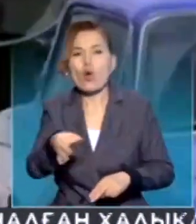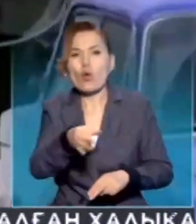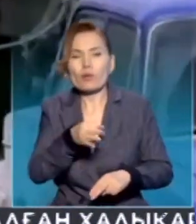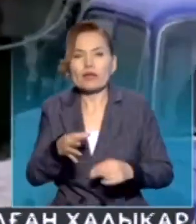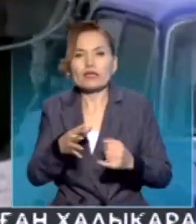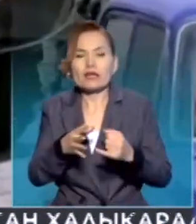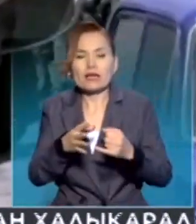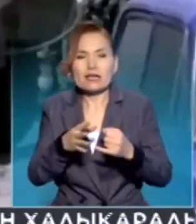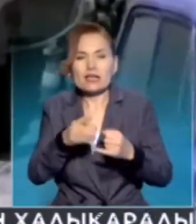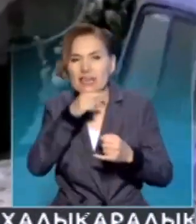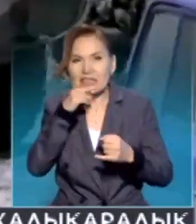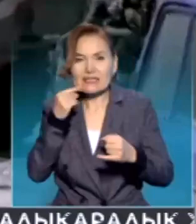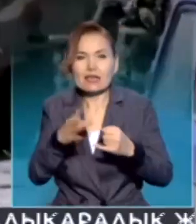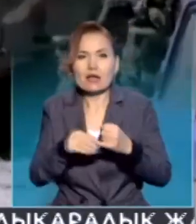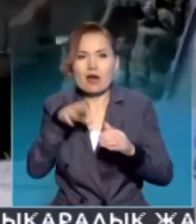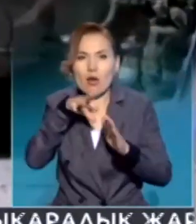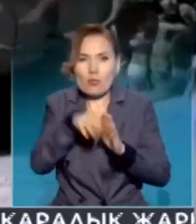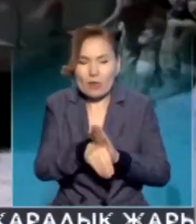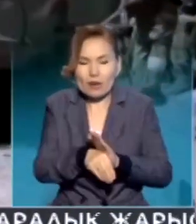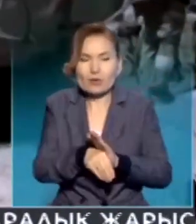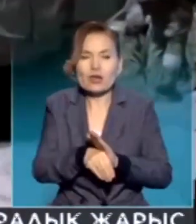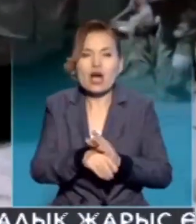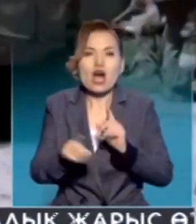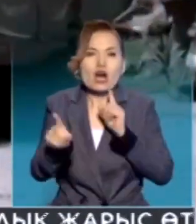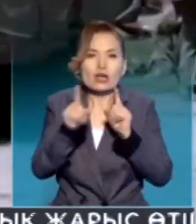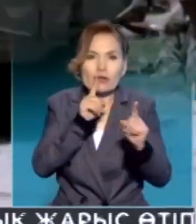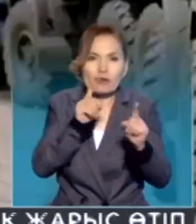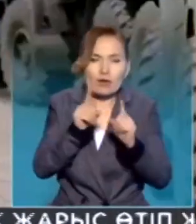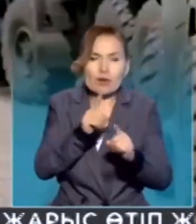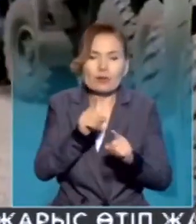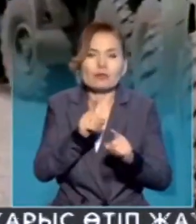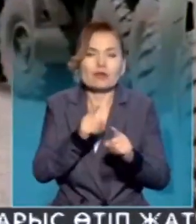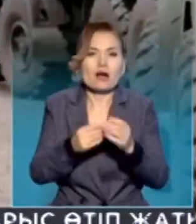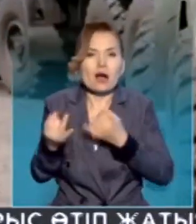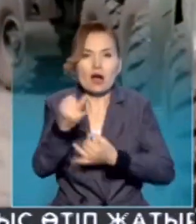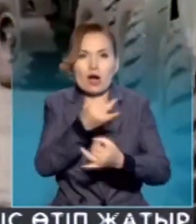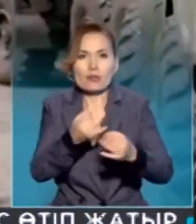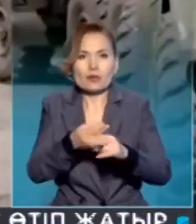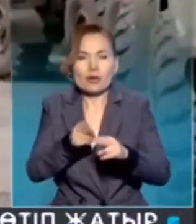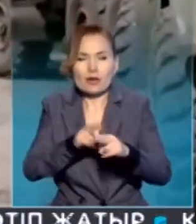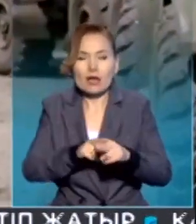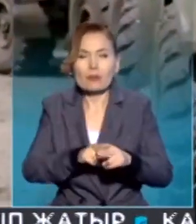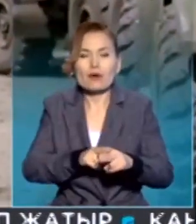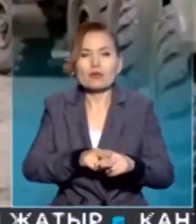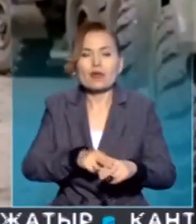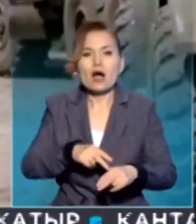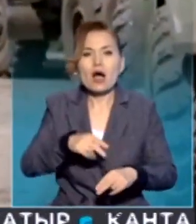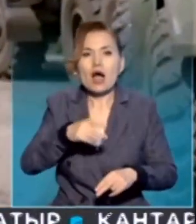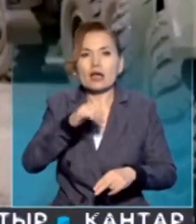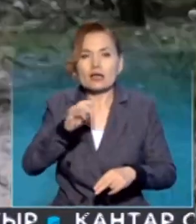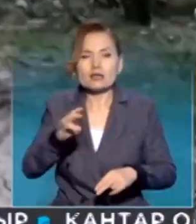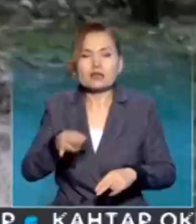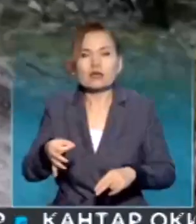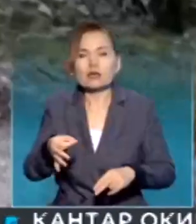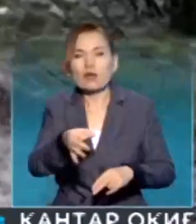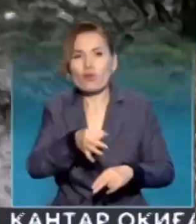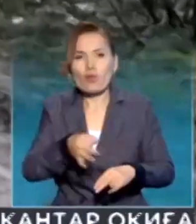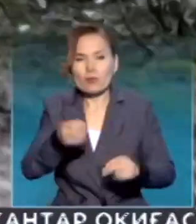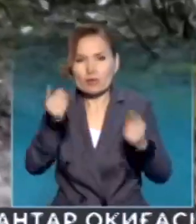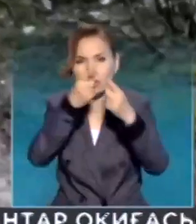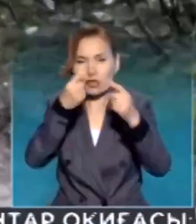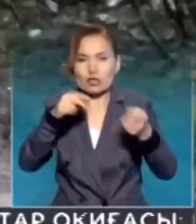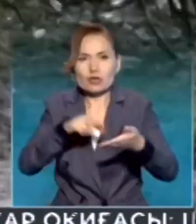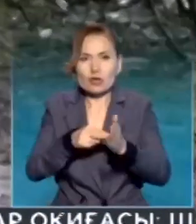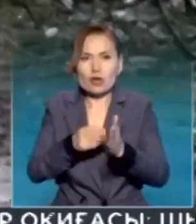референдумды мамырдың ортасында өткізуі мүмкін. Және де Кремль Херсон облысында тәуелсіз республика деп жариялауды жоспарлап отыр. Бұған